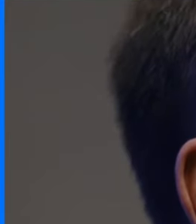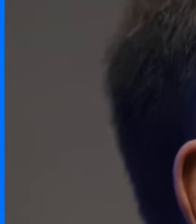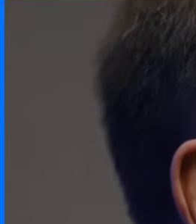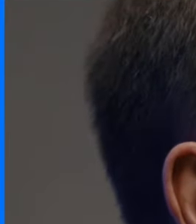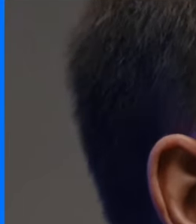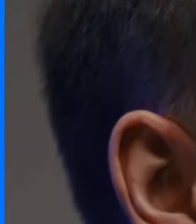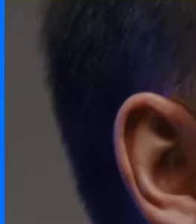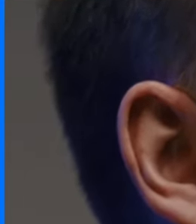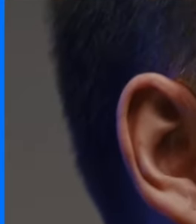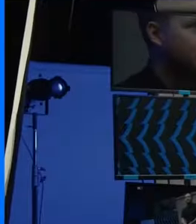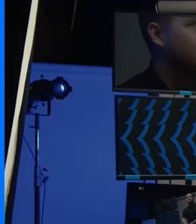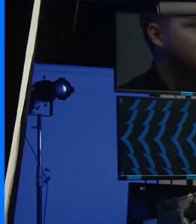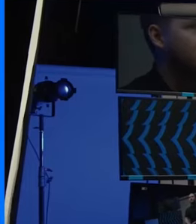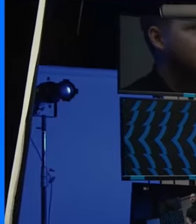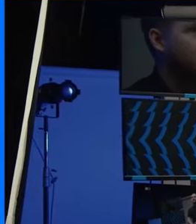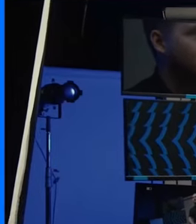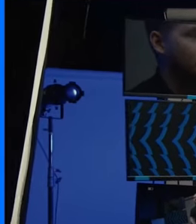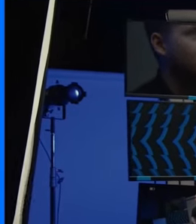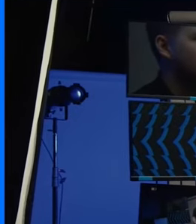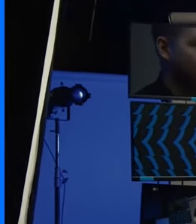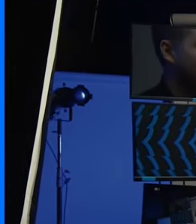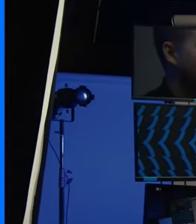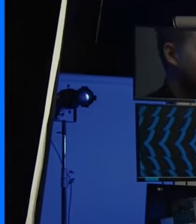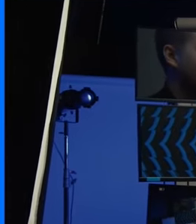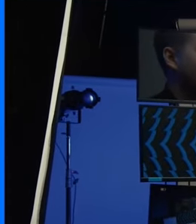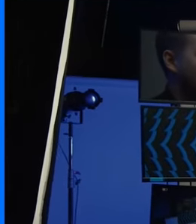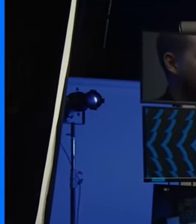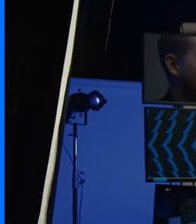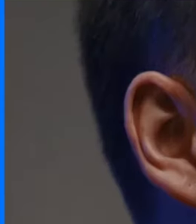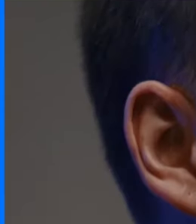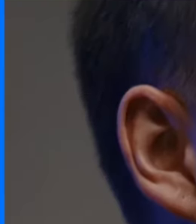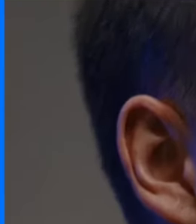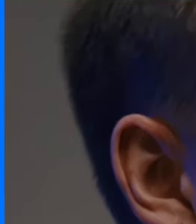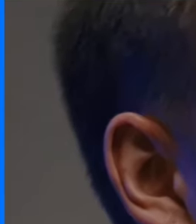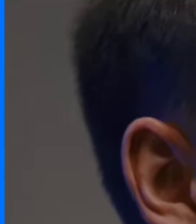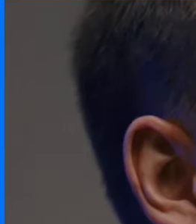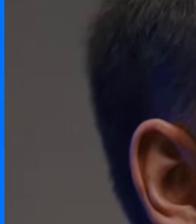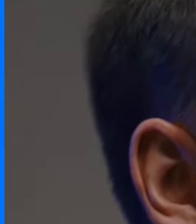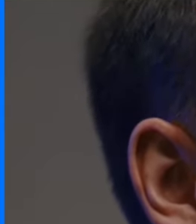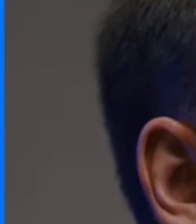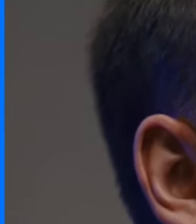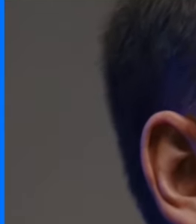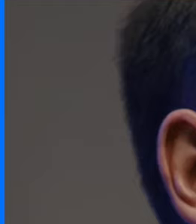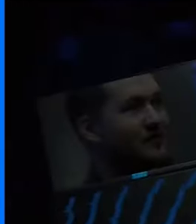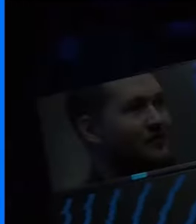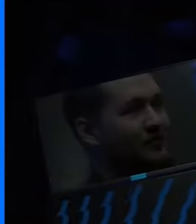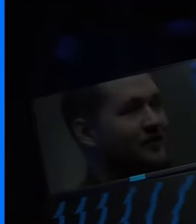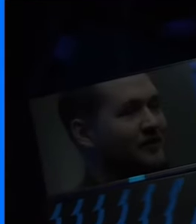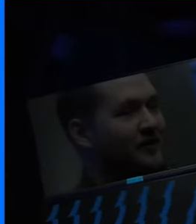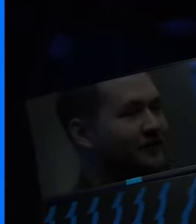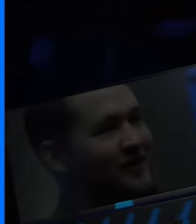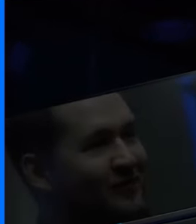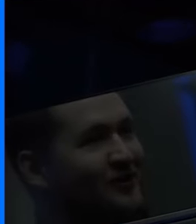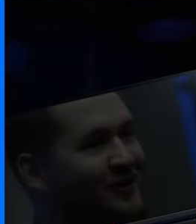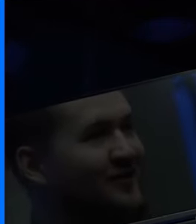меня это практически первый дом где у нас просто безумно крутые есть разработки внутри мне про них рассказывать делиться чтобы все